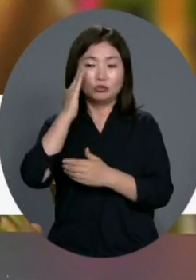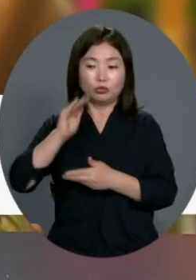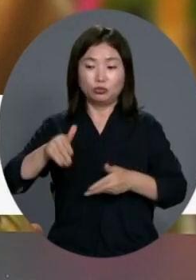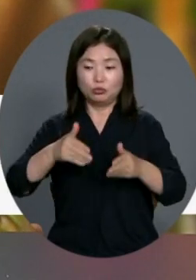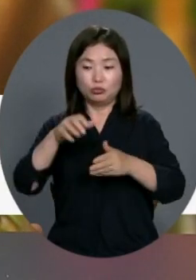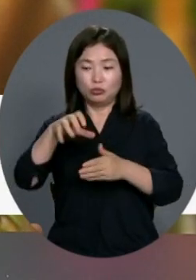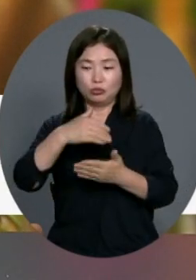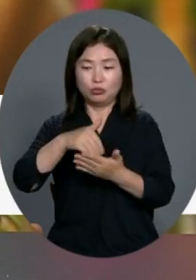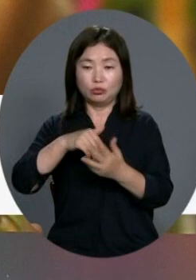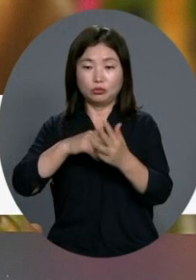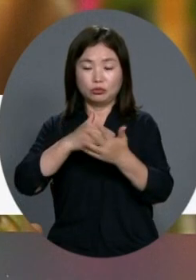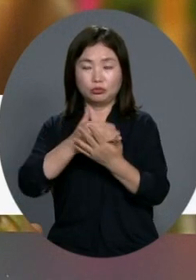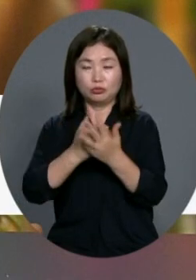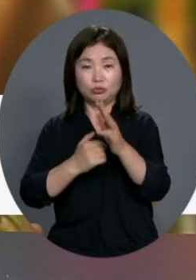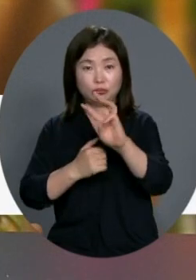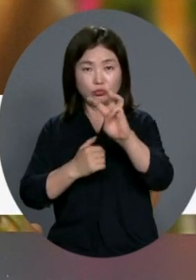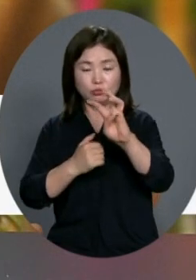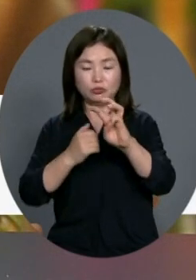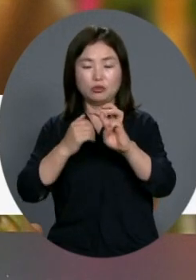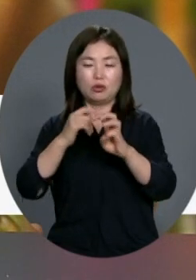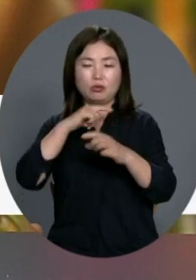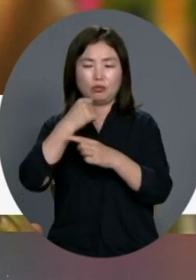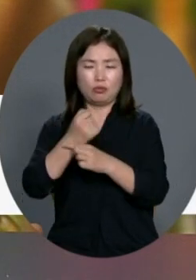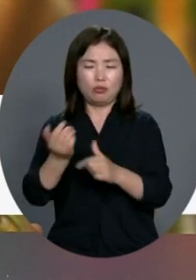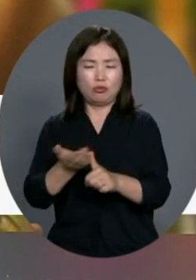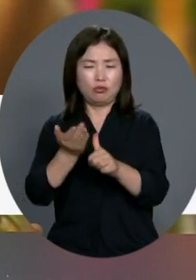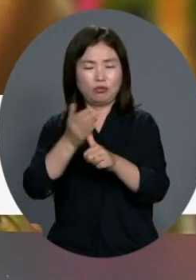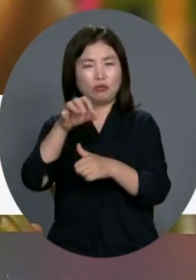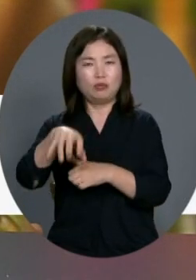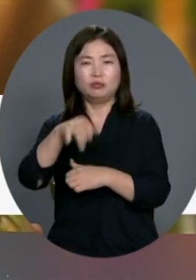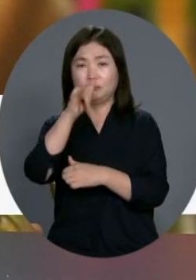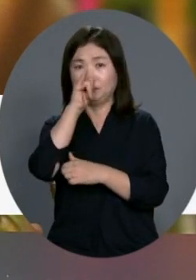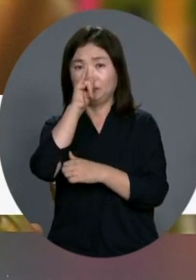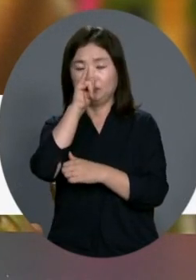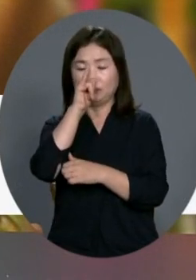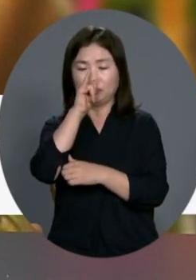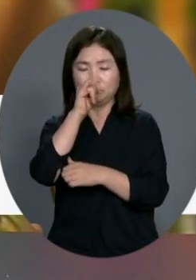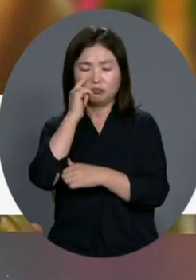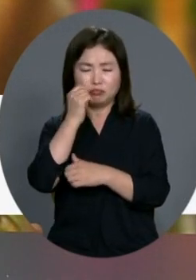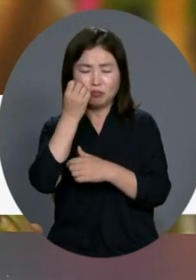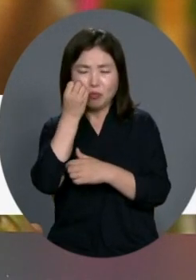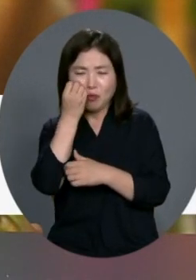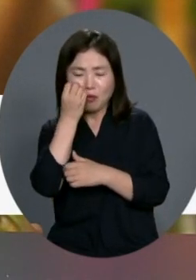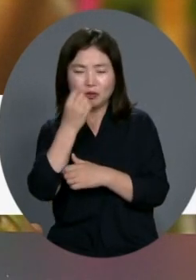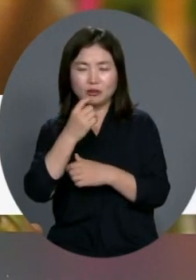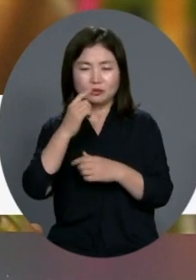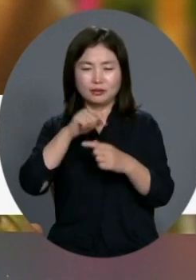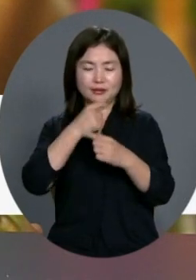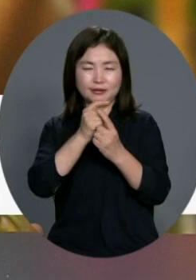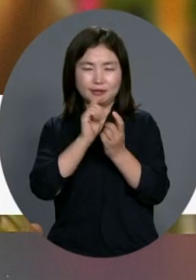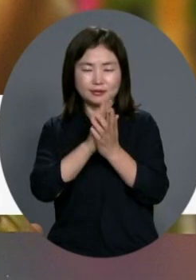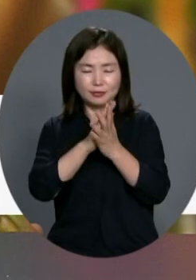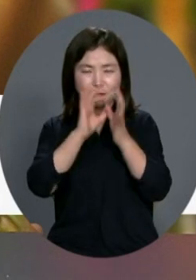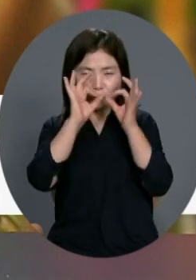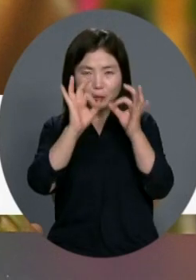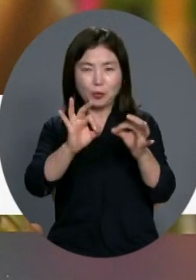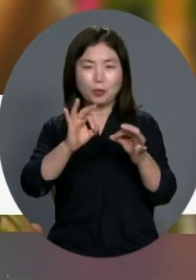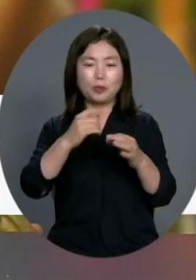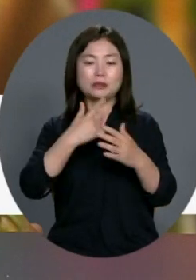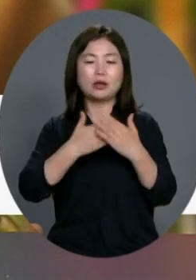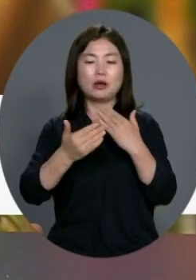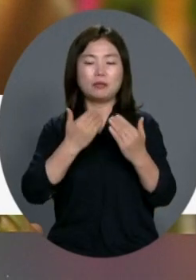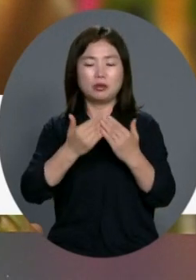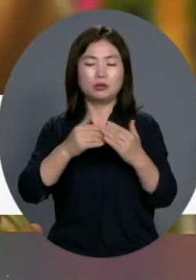청도에는 30가지가 넘는 열대 과일을 재배하는 농장이 있는데요. 신기한 과일을 직접 보면서 수확도 해보는 체험